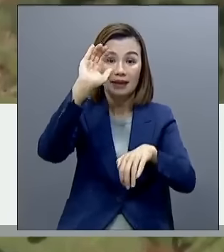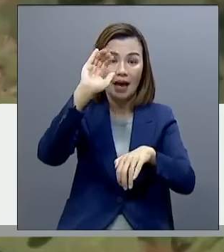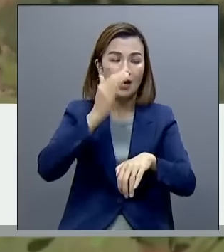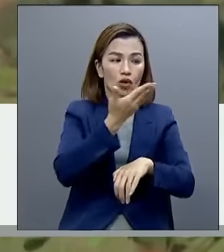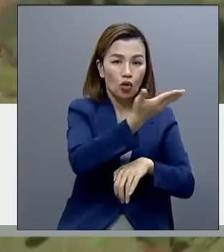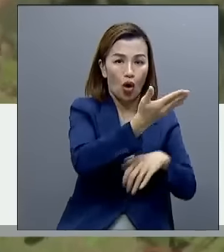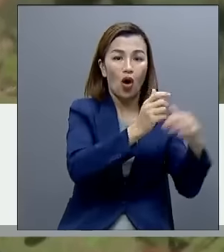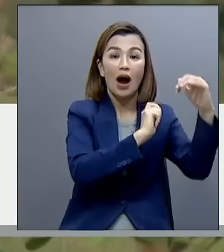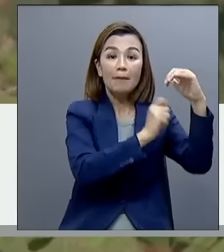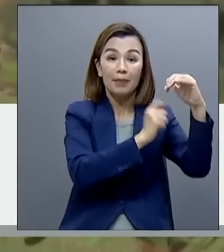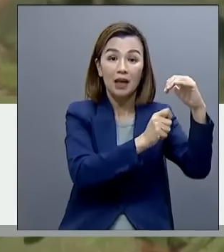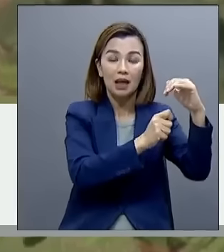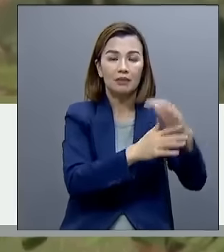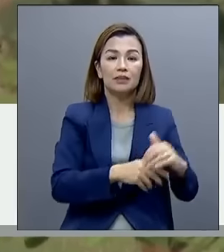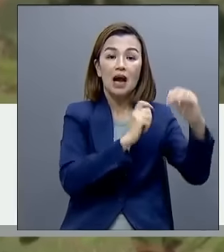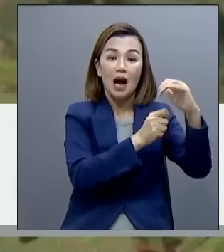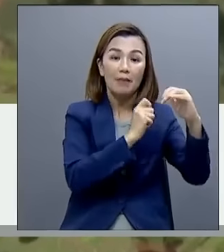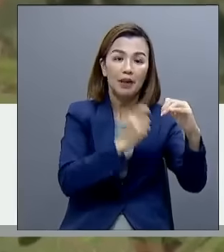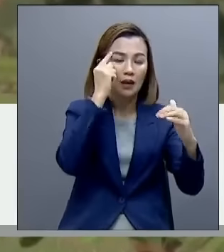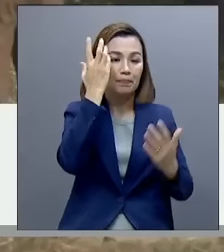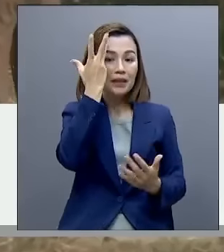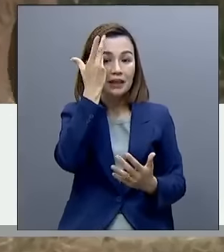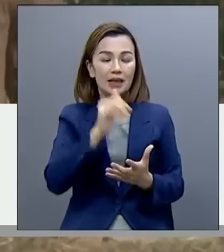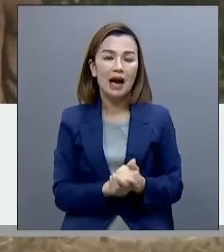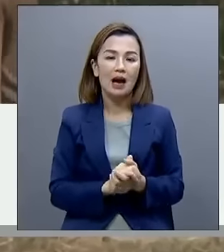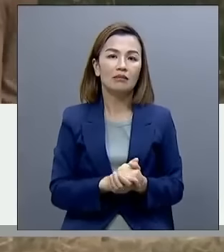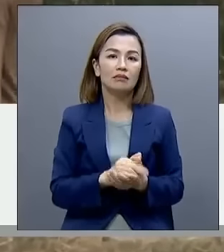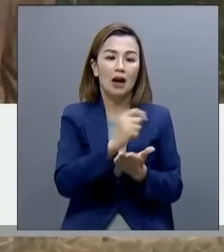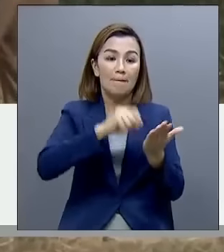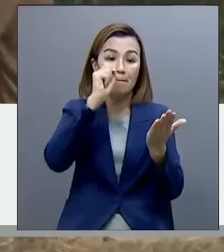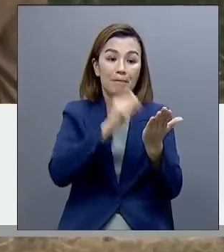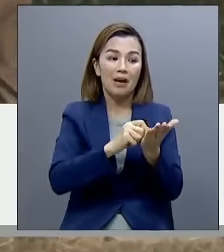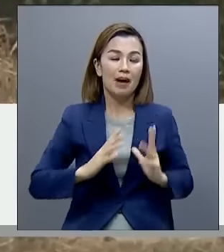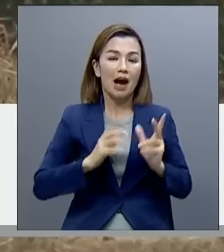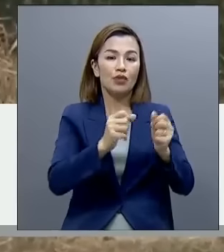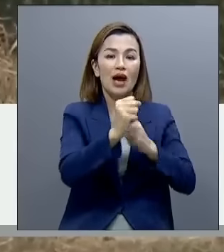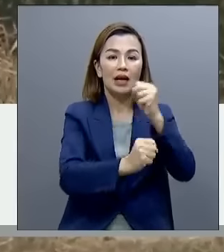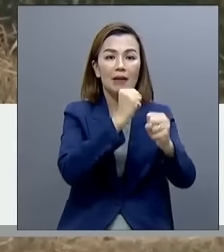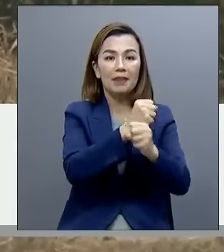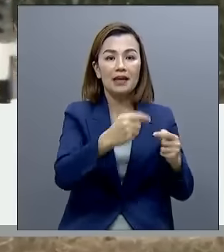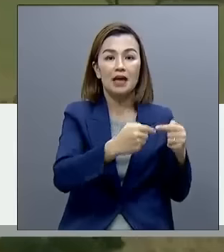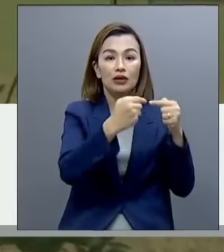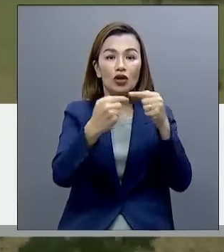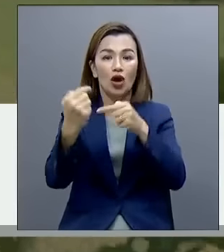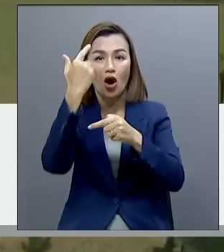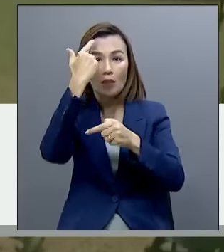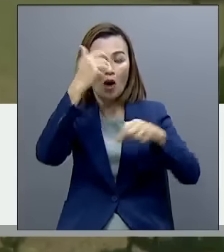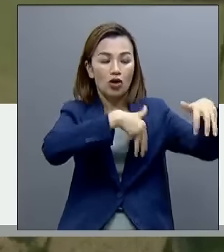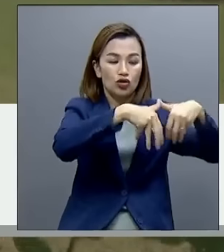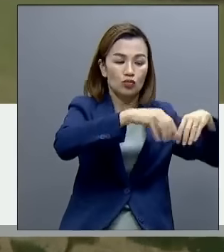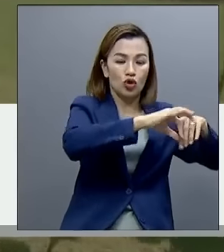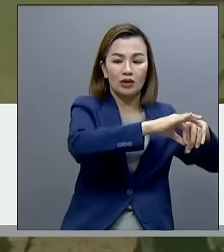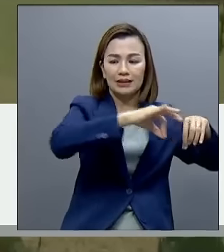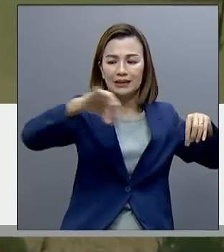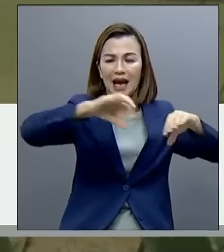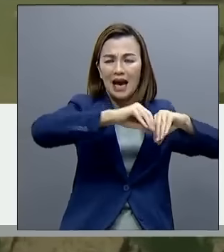ำเภอพิจารณาออกใบอนุญาตให้ทุกปีเพราะอย่างที่บอกสถานที่ตั้งอยู่ห่างไกลจากชุมชนแล้วก็มีข้อมูล